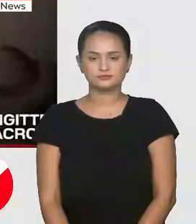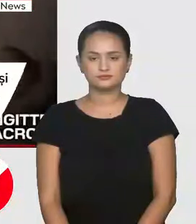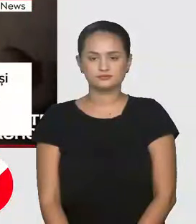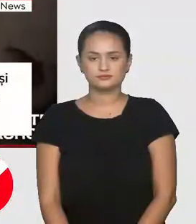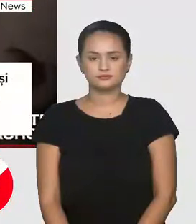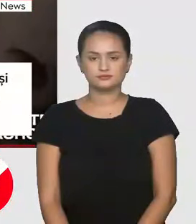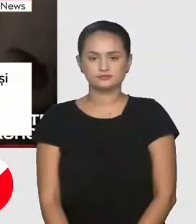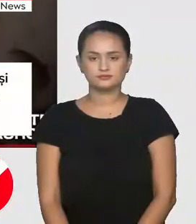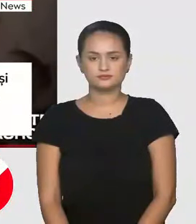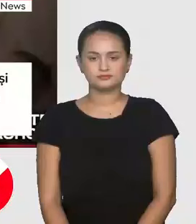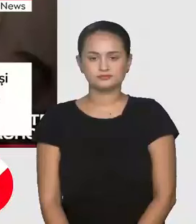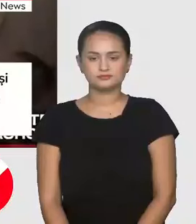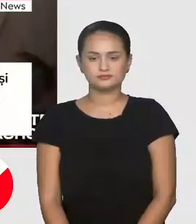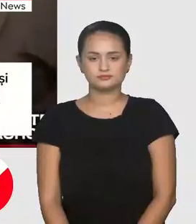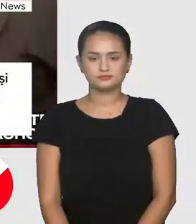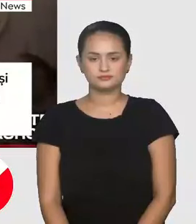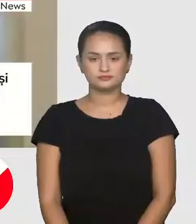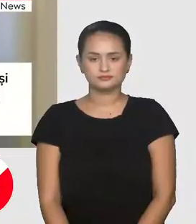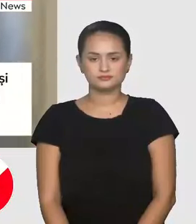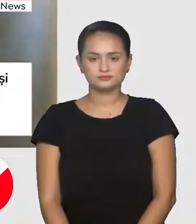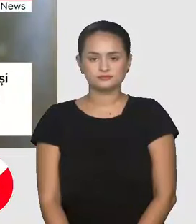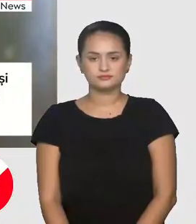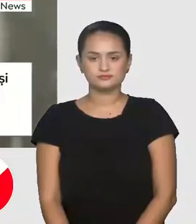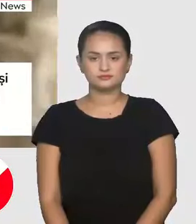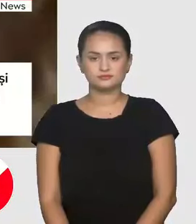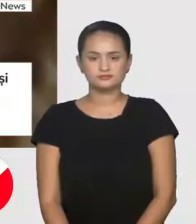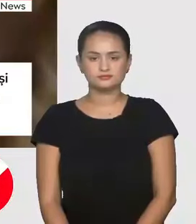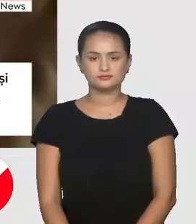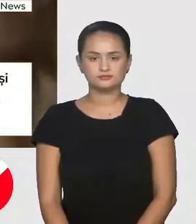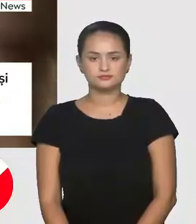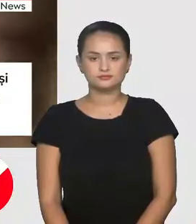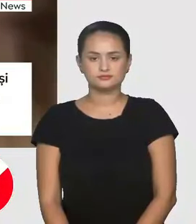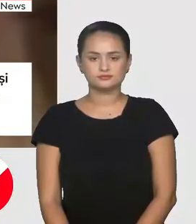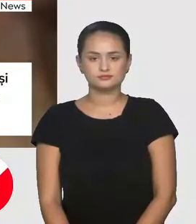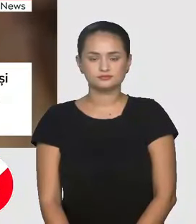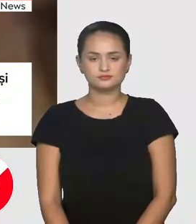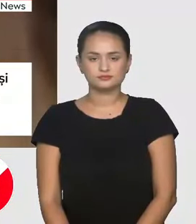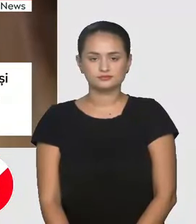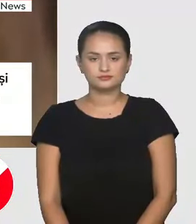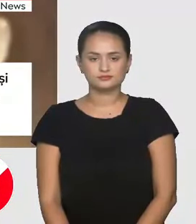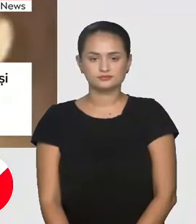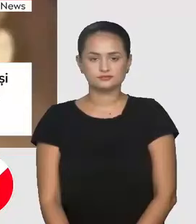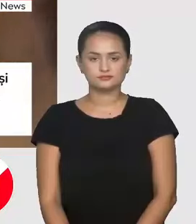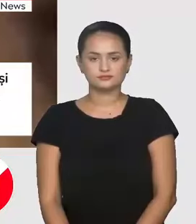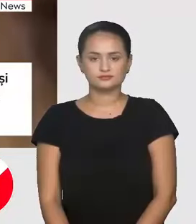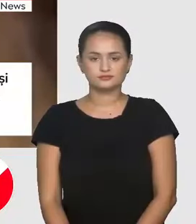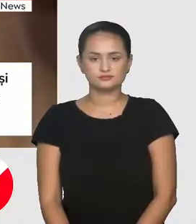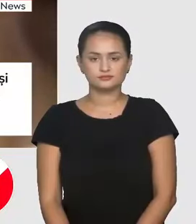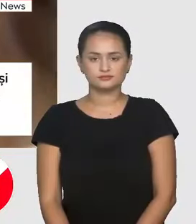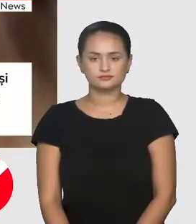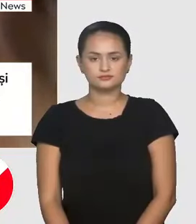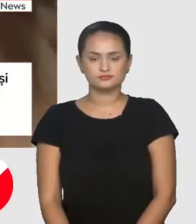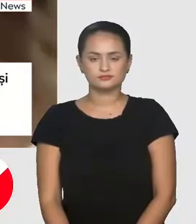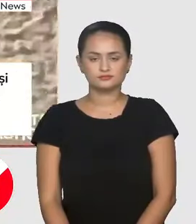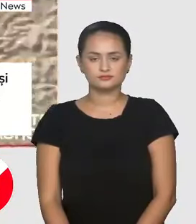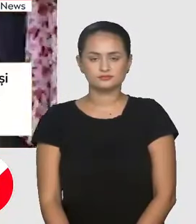spațiul public. Excelente profesoare de litere, foștii elevi spun și astăzi au reușit cele mai grele examene din viață